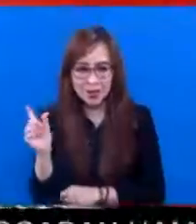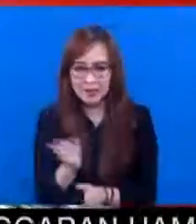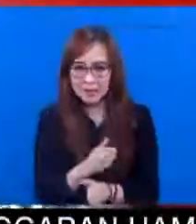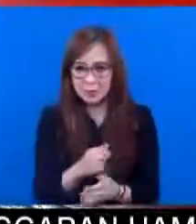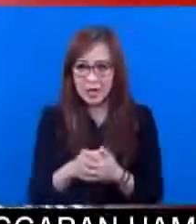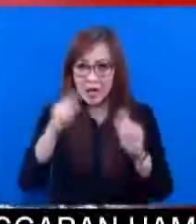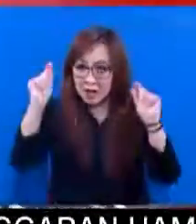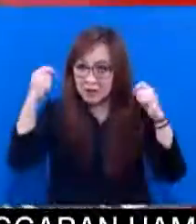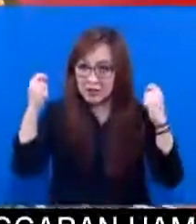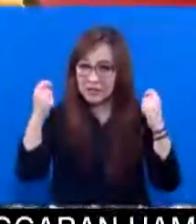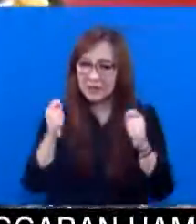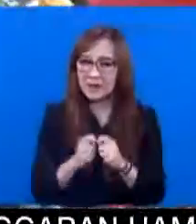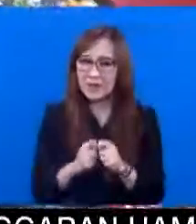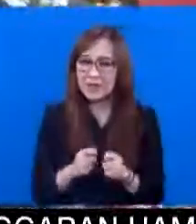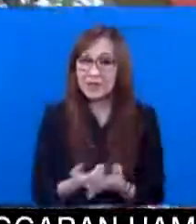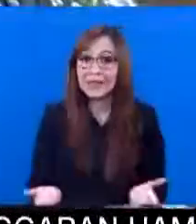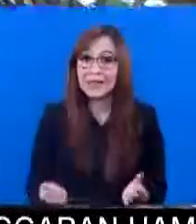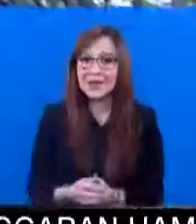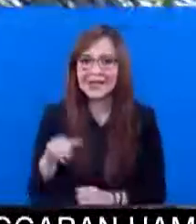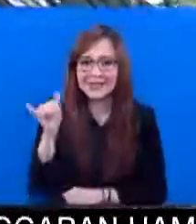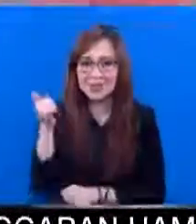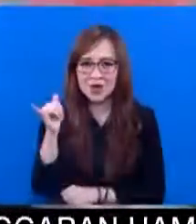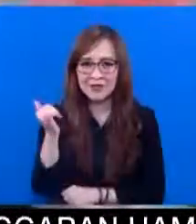Payung diselenggarakan di Candi Prambanan, Yogyakarta.